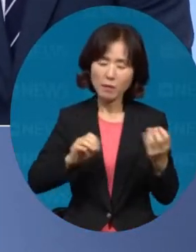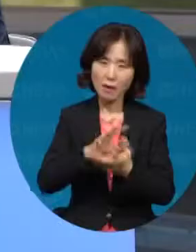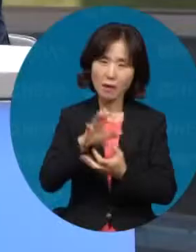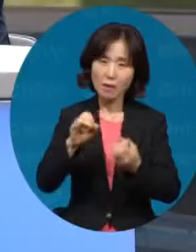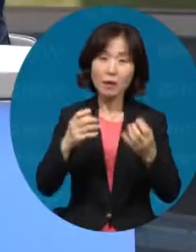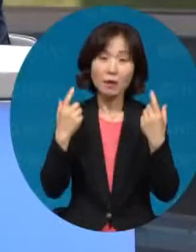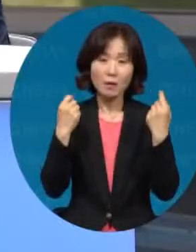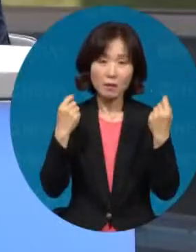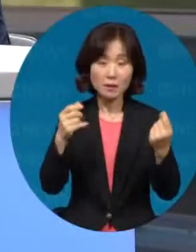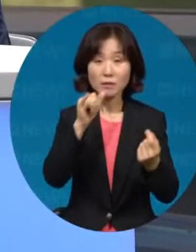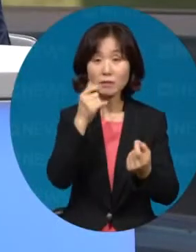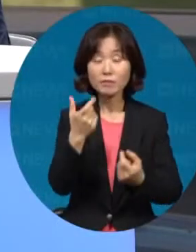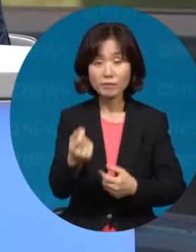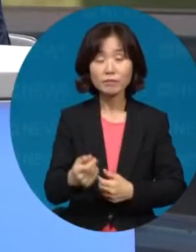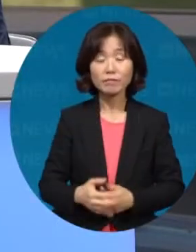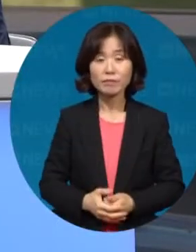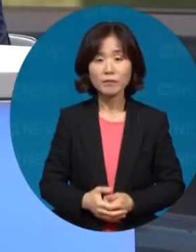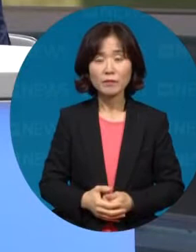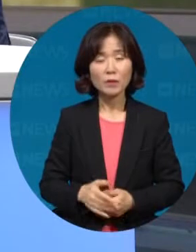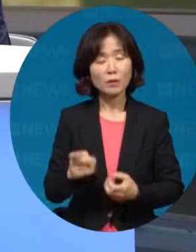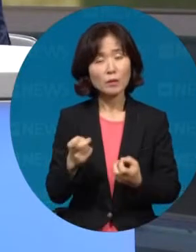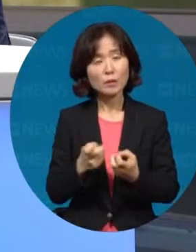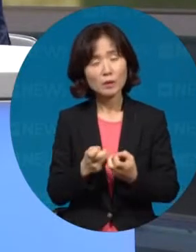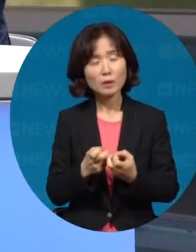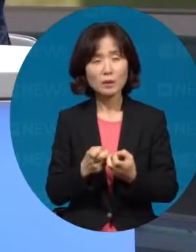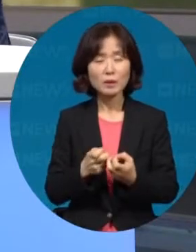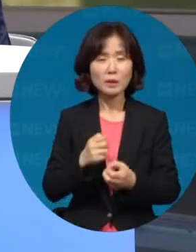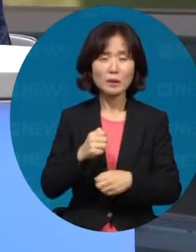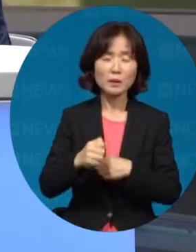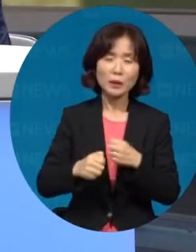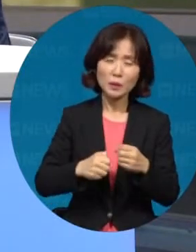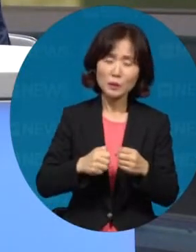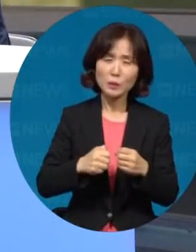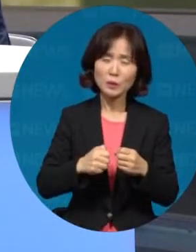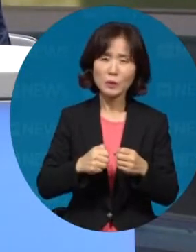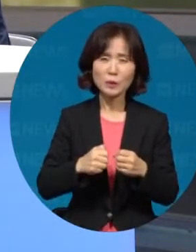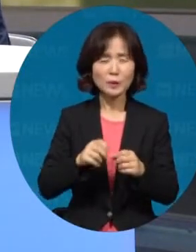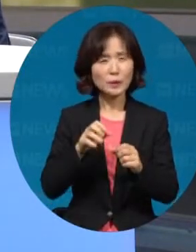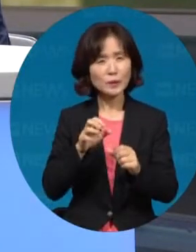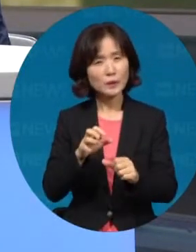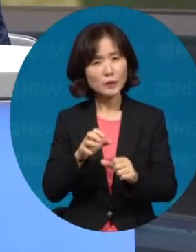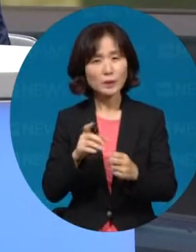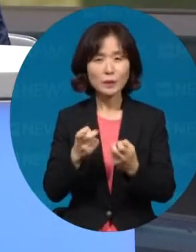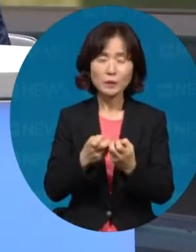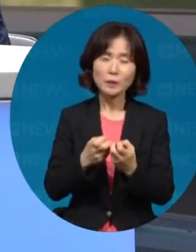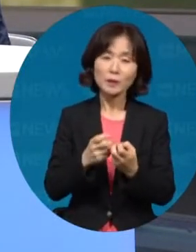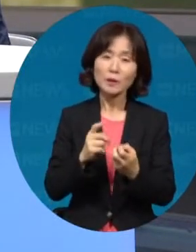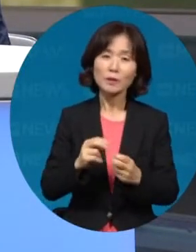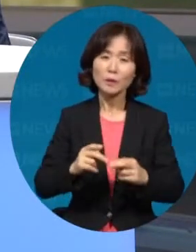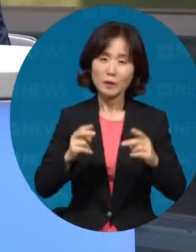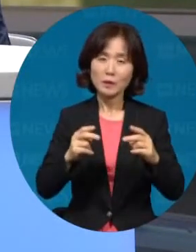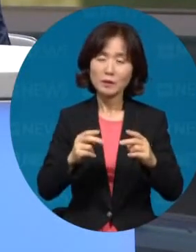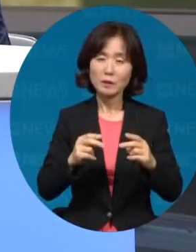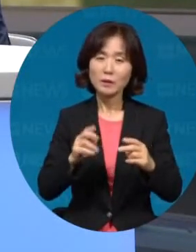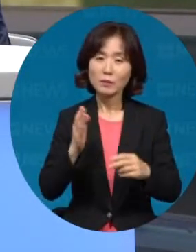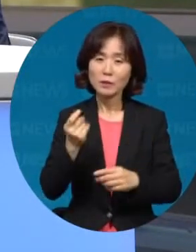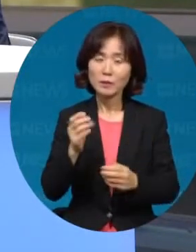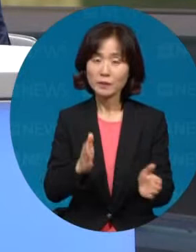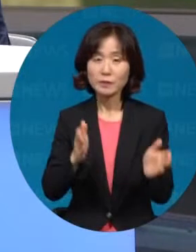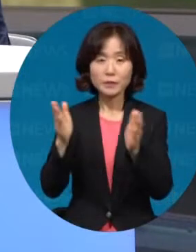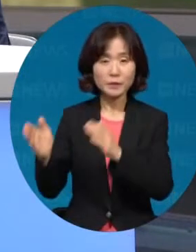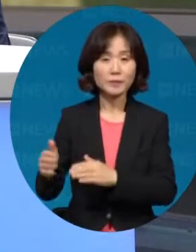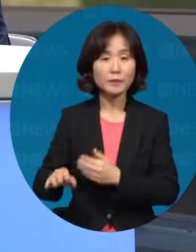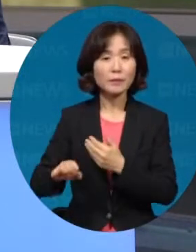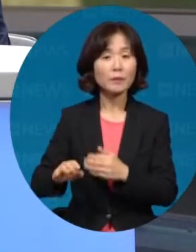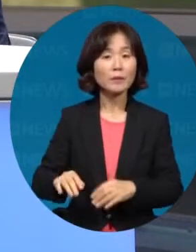이어질 것 같습니다 어떻게 할지 자유 범주를 어디까지 놓고 볼 것인지가 또 논란 핵심 일것 같네요 자 다음은 호주 대학